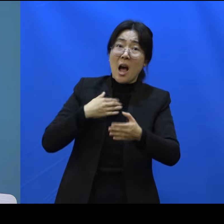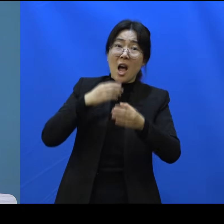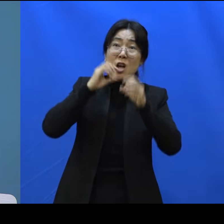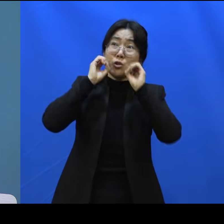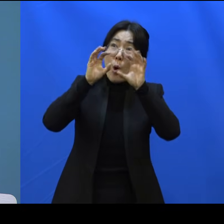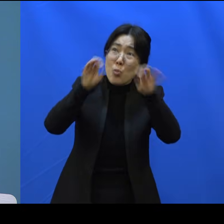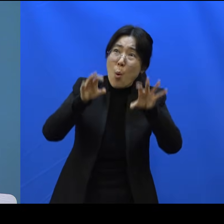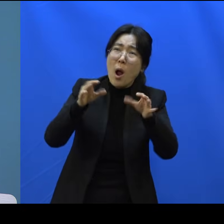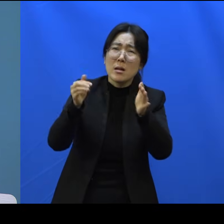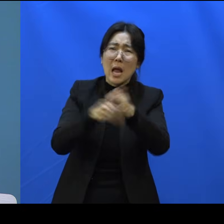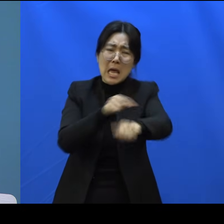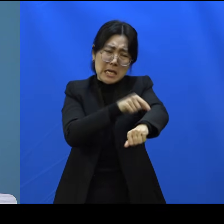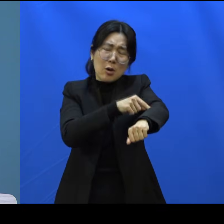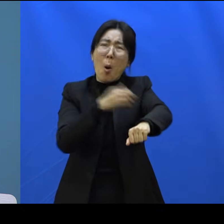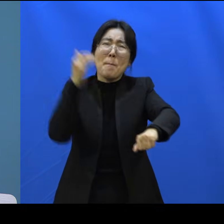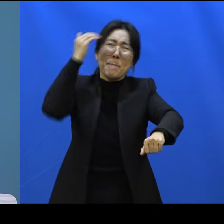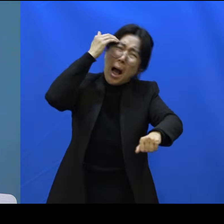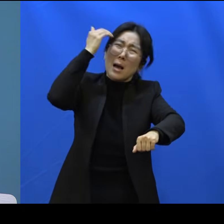생각해요.